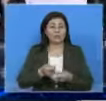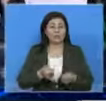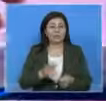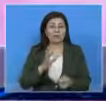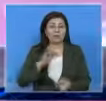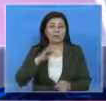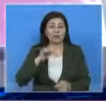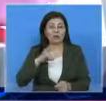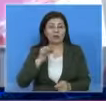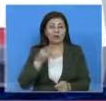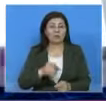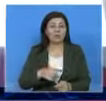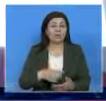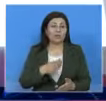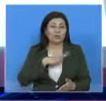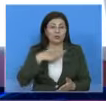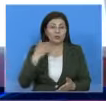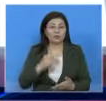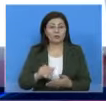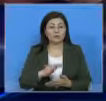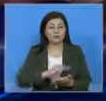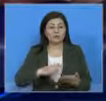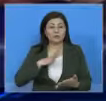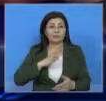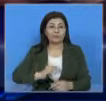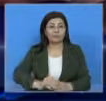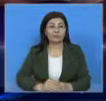актюбинских школьников и студентов уже принялись за работу.